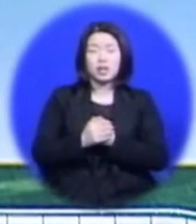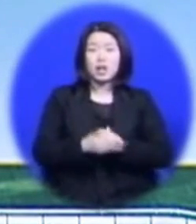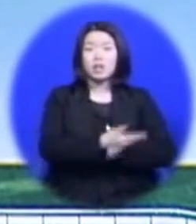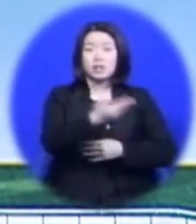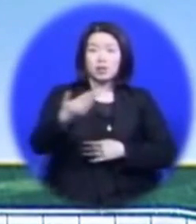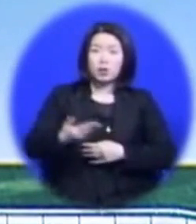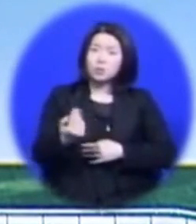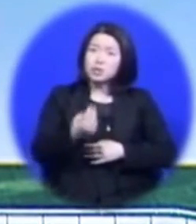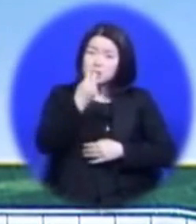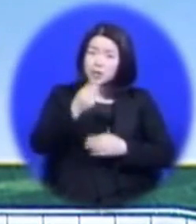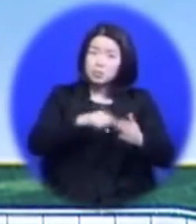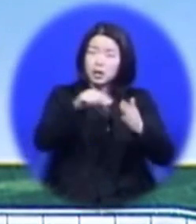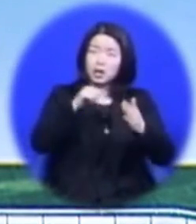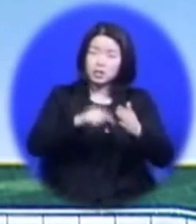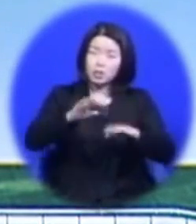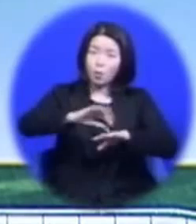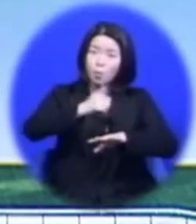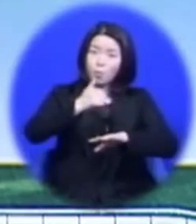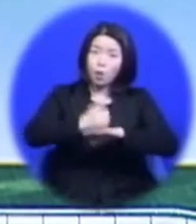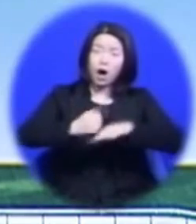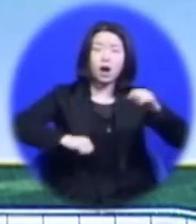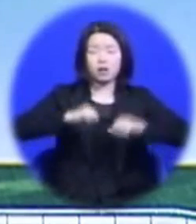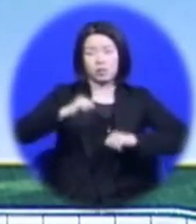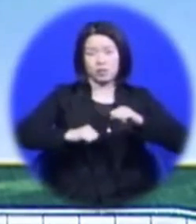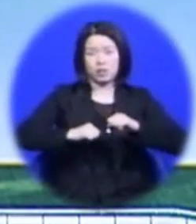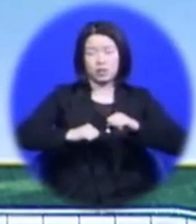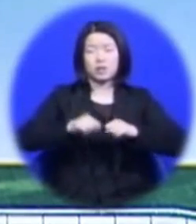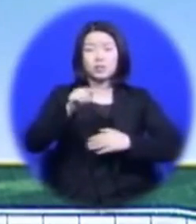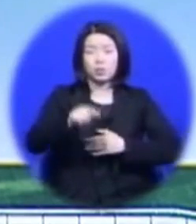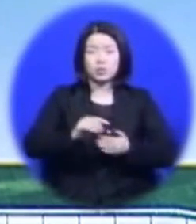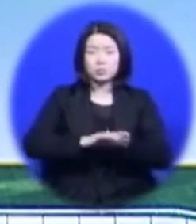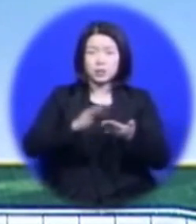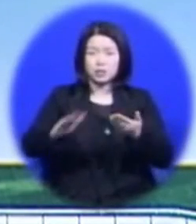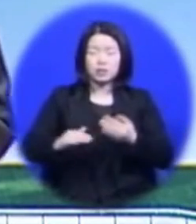여러분이 생명 안에서 왕노릇하는 것입니다.